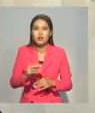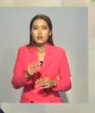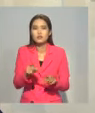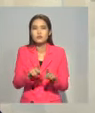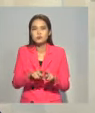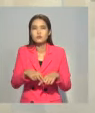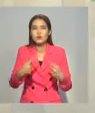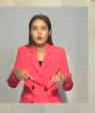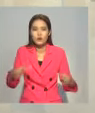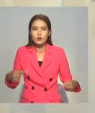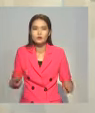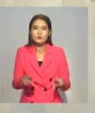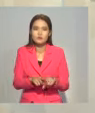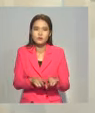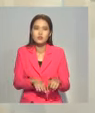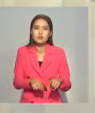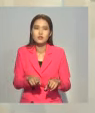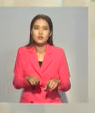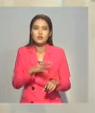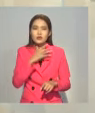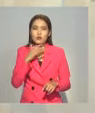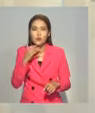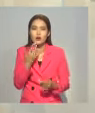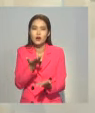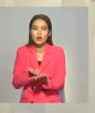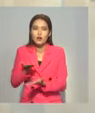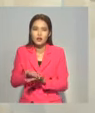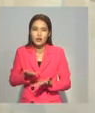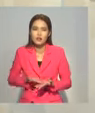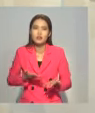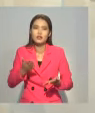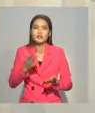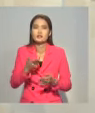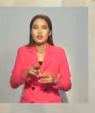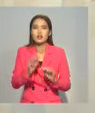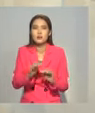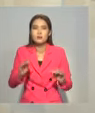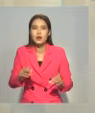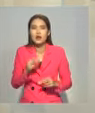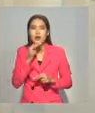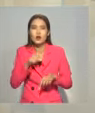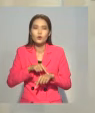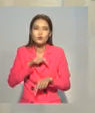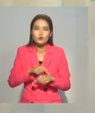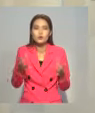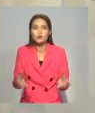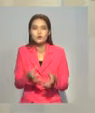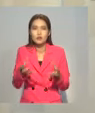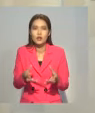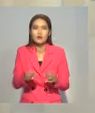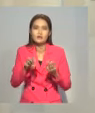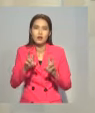тағы-тағы басқа білім ұйымы атқару қызметтің, жаңа балалардың қауіпсіздігі деген сияқты барлығы